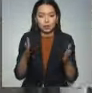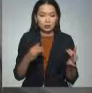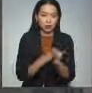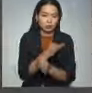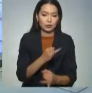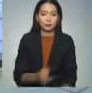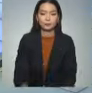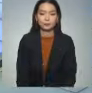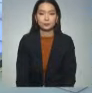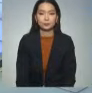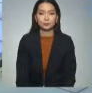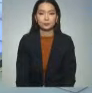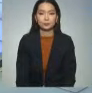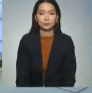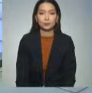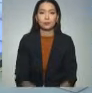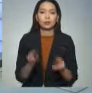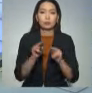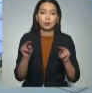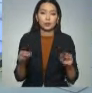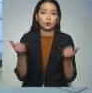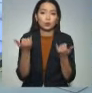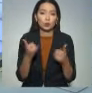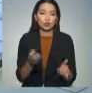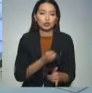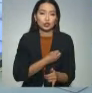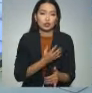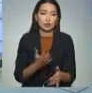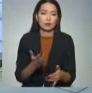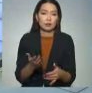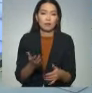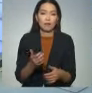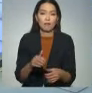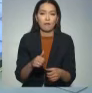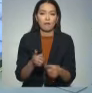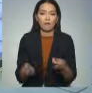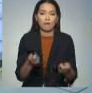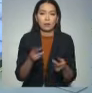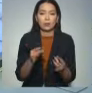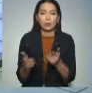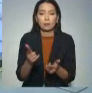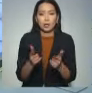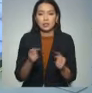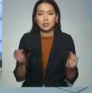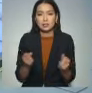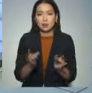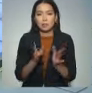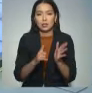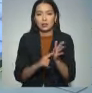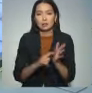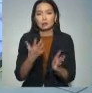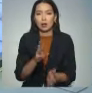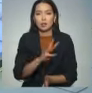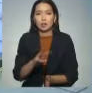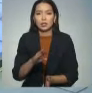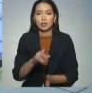обсуждении. А петропавловцев удивила щедрость властей при подготовке к зимним праздникам. 75 миллионов